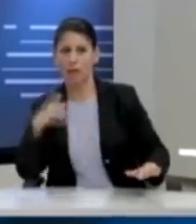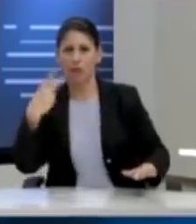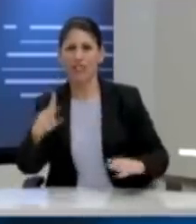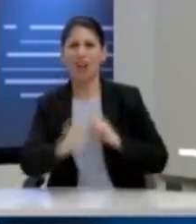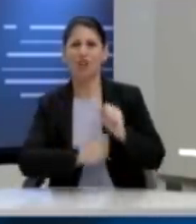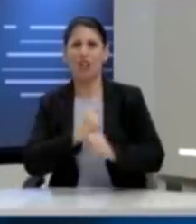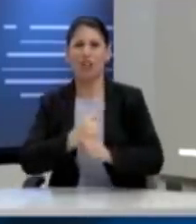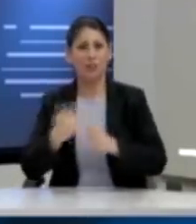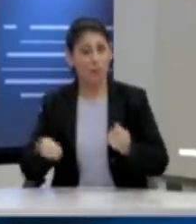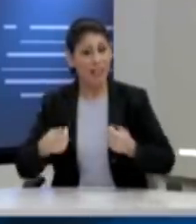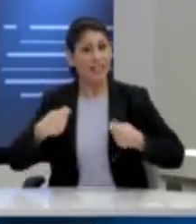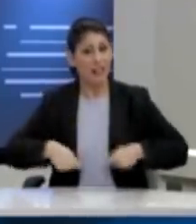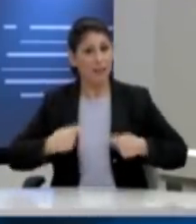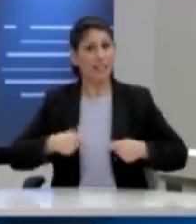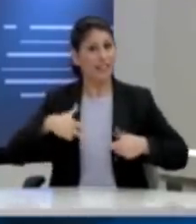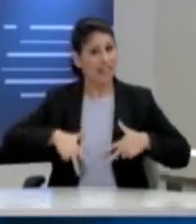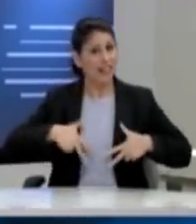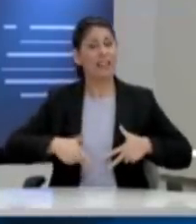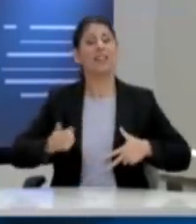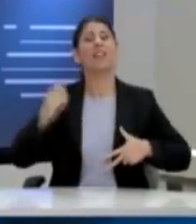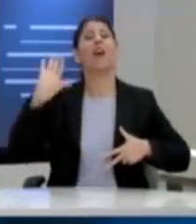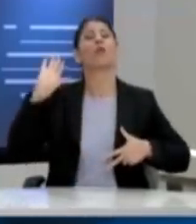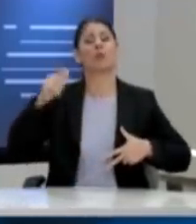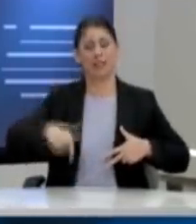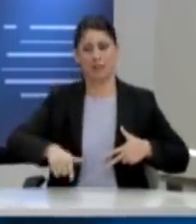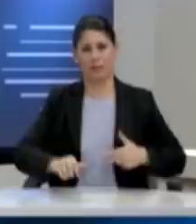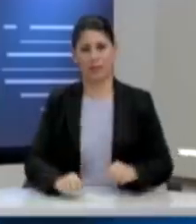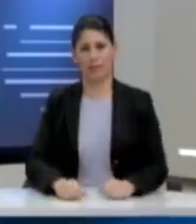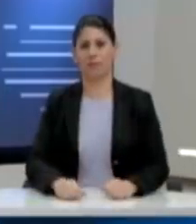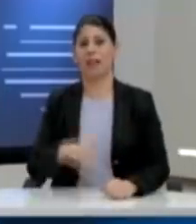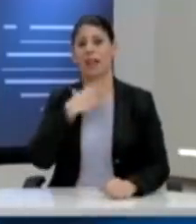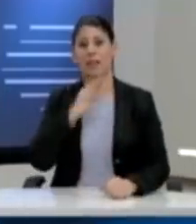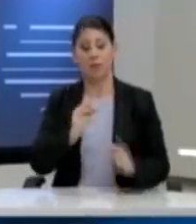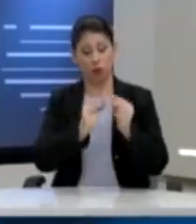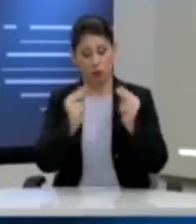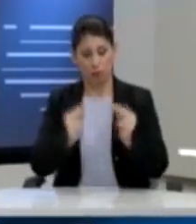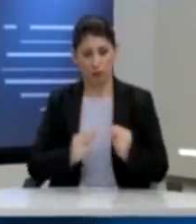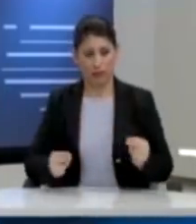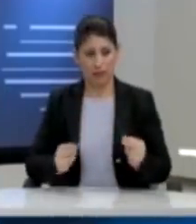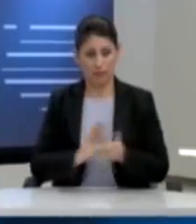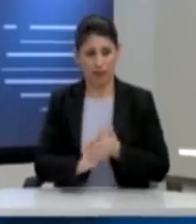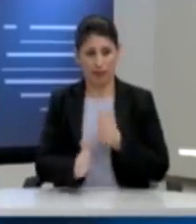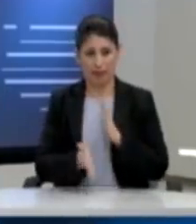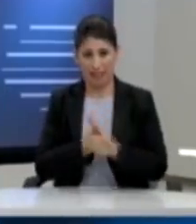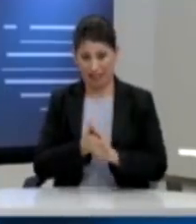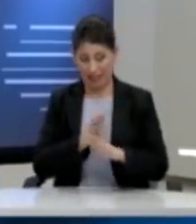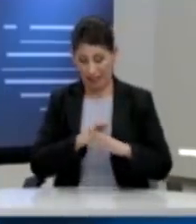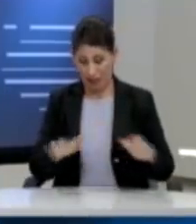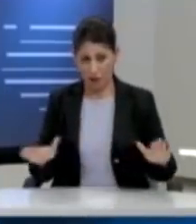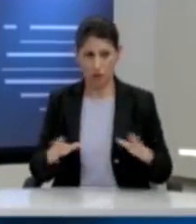200 χρόνια σε καπιταλιστικά κράτη δεν τα κάνετε και σήμερα. Και λοιπόν το συμπέρασμα, και τέλειωσε 30